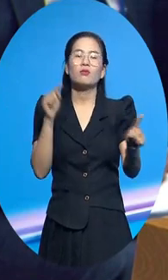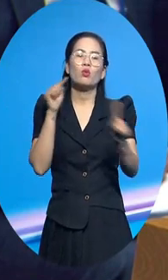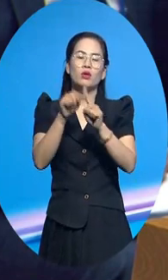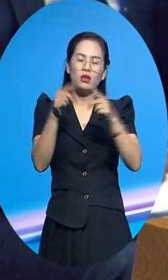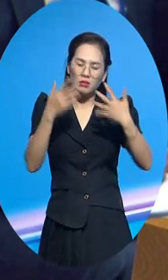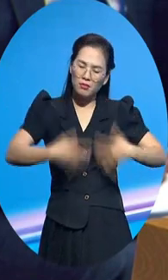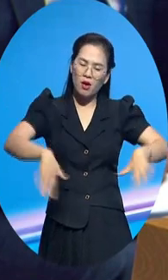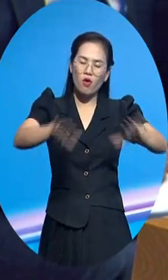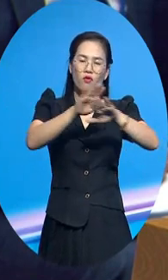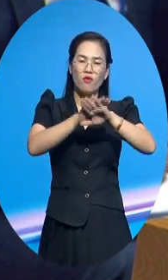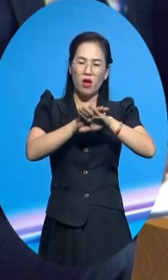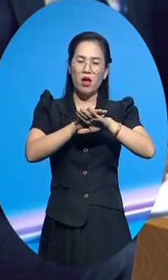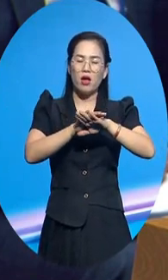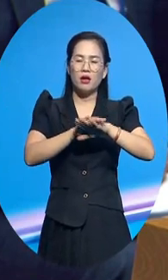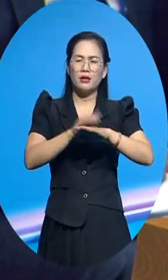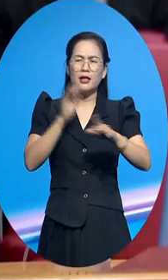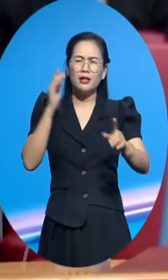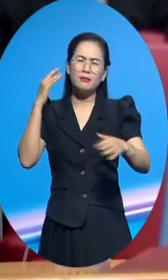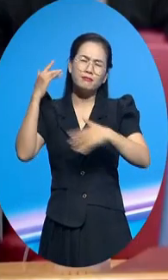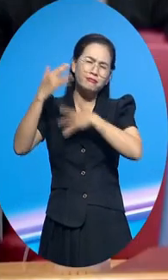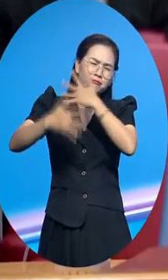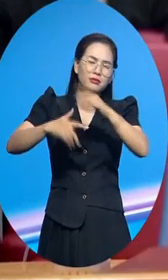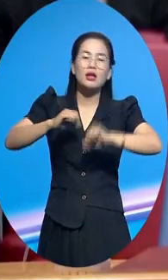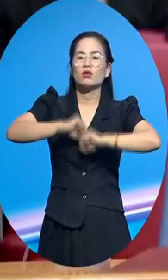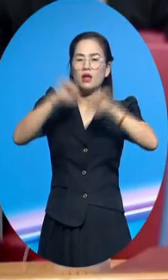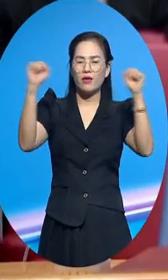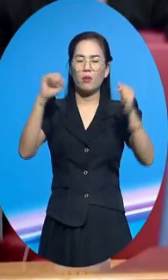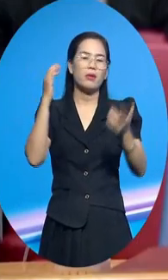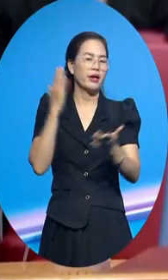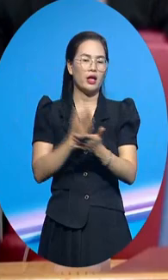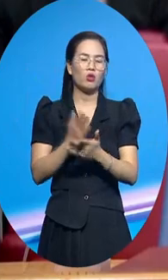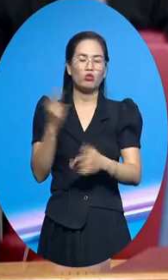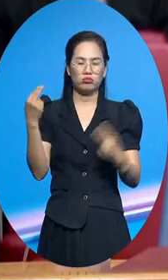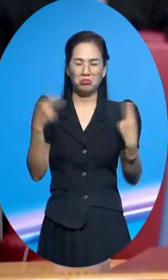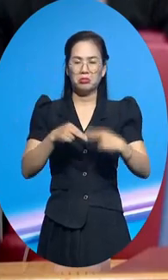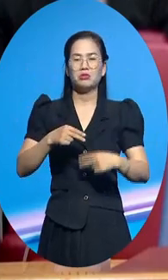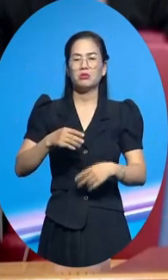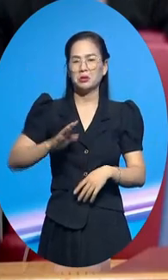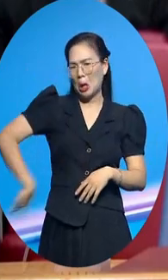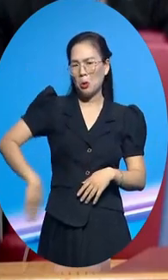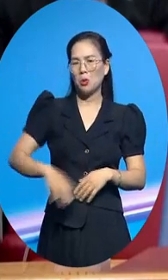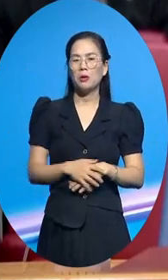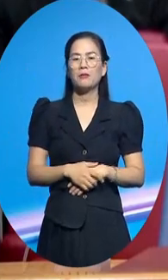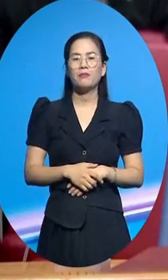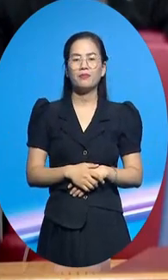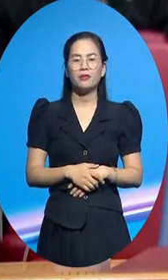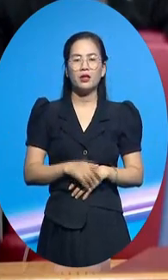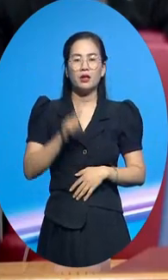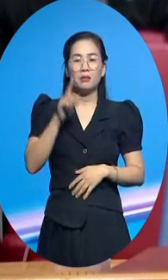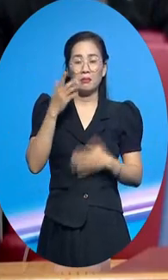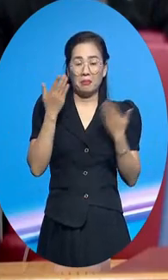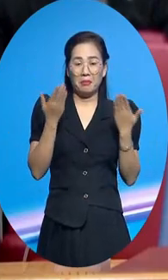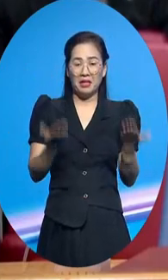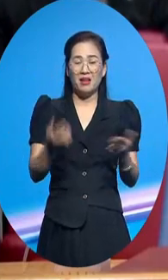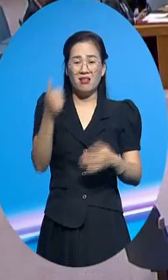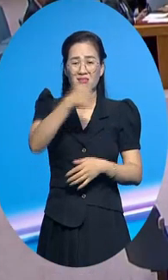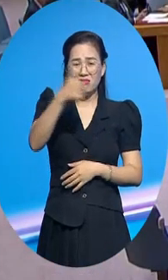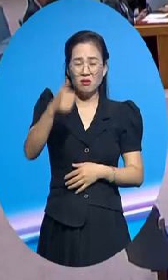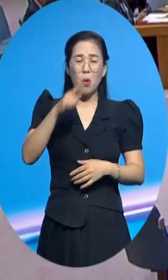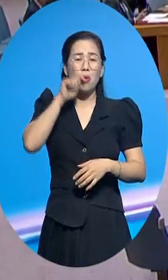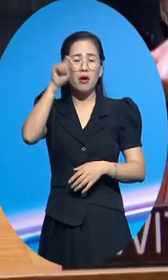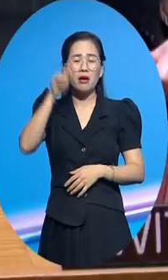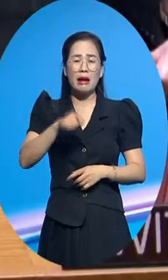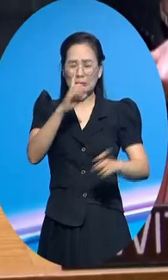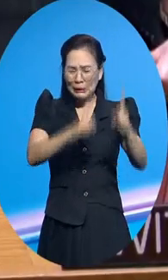phóng. Đến nay, văn phòng cao ủy nhân quyền đã ghi nhận 23.821 dân thường thương vong ở